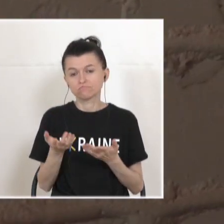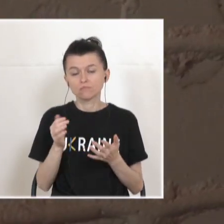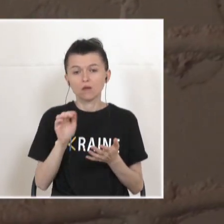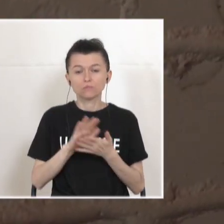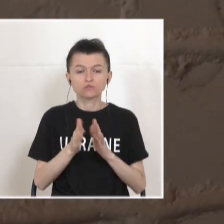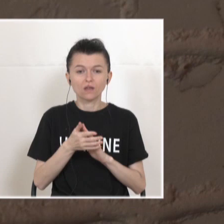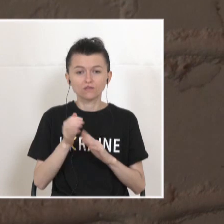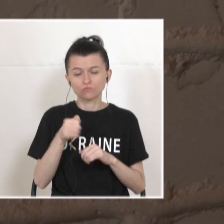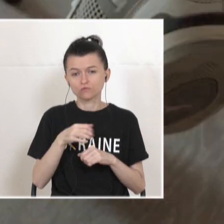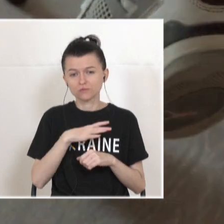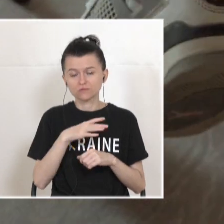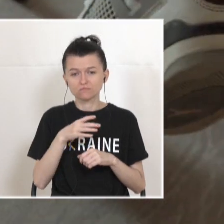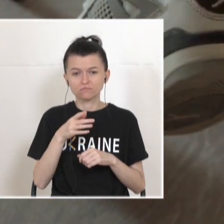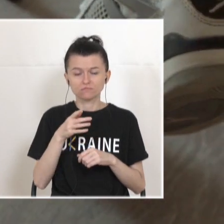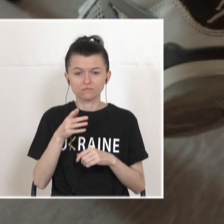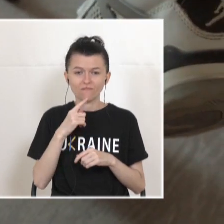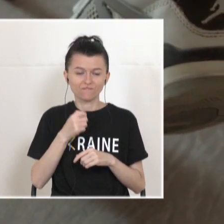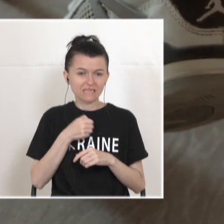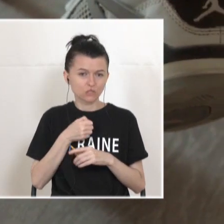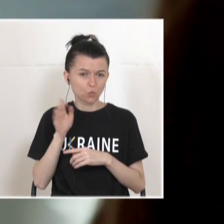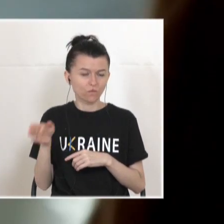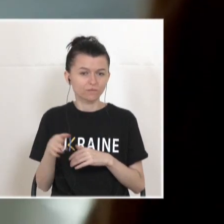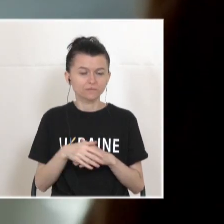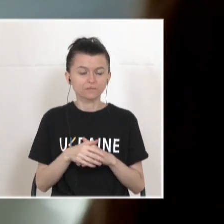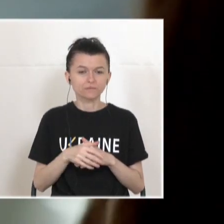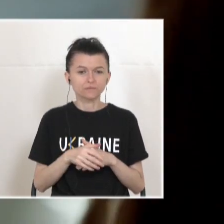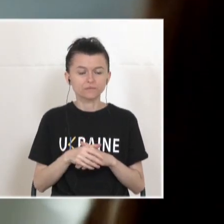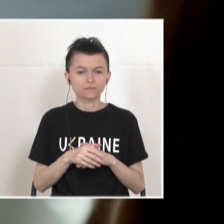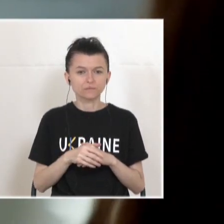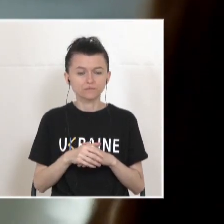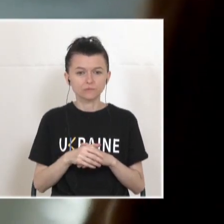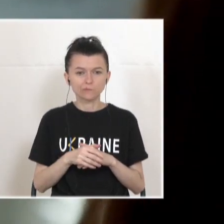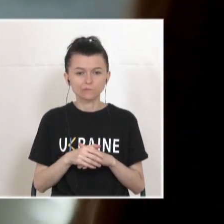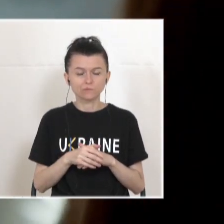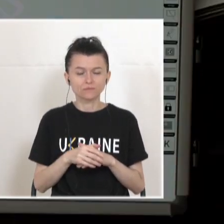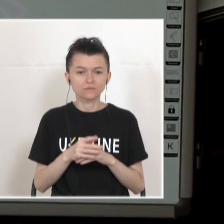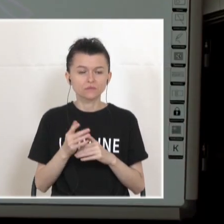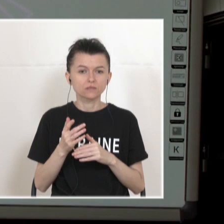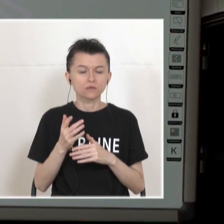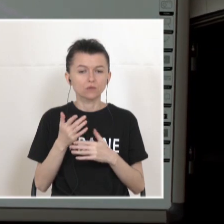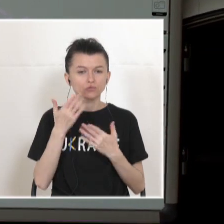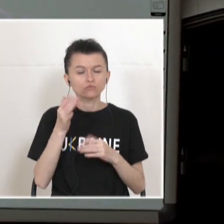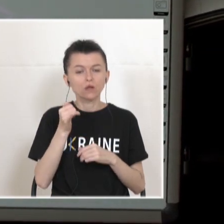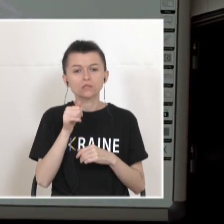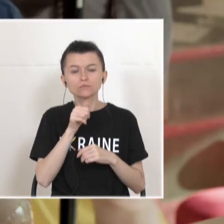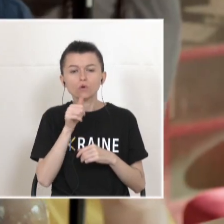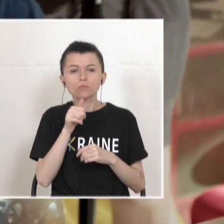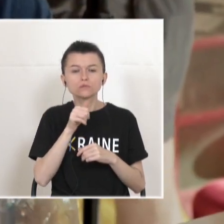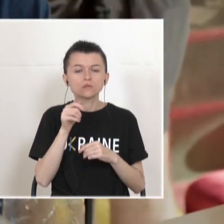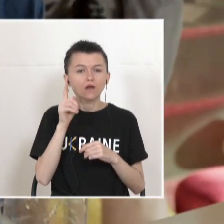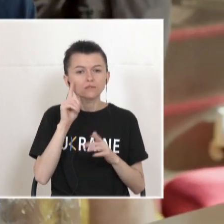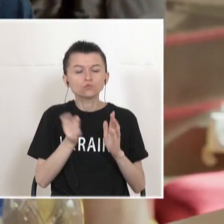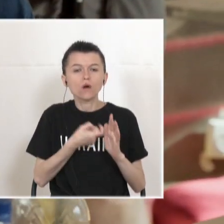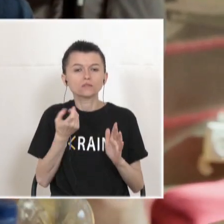Є така мрія. You read it. Ви прочитали це і спробуйте здогадатися, яка це пісня.